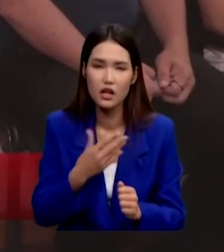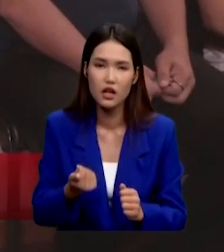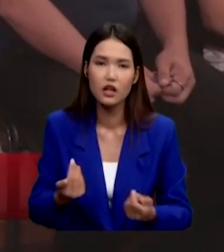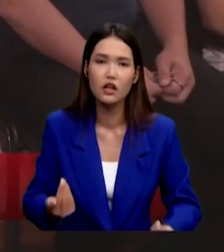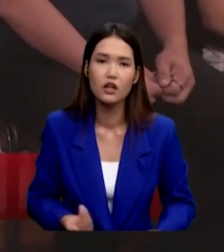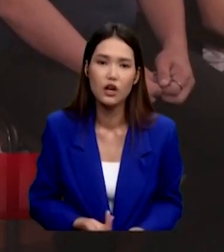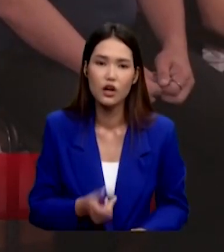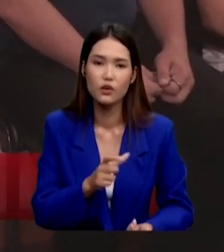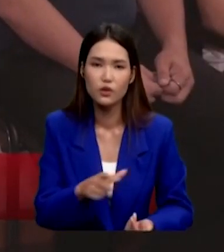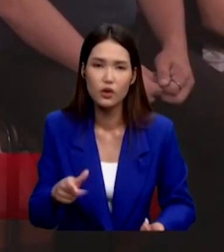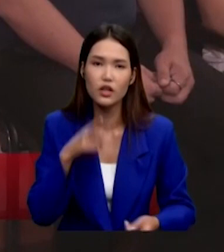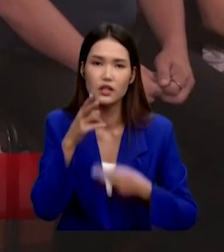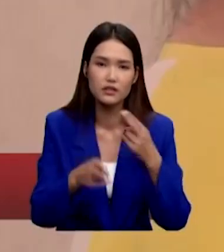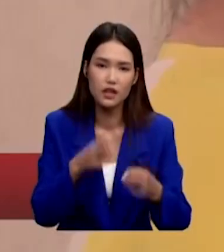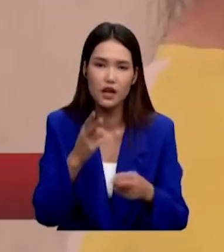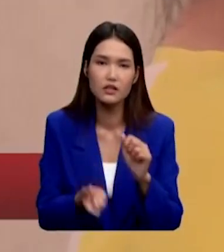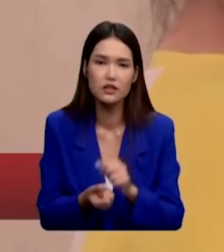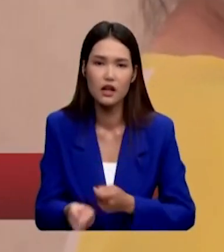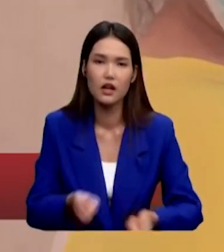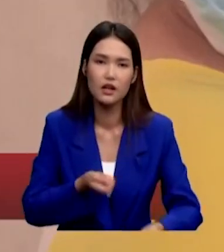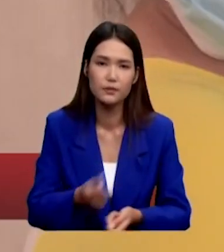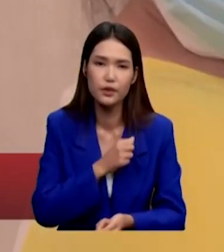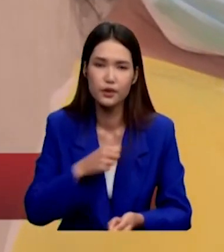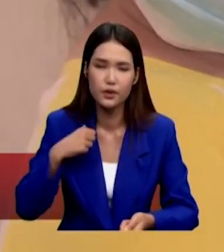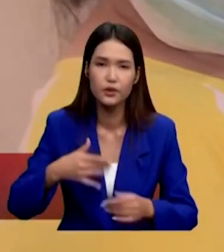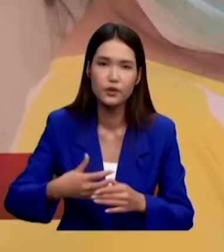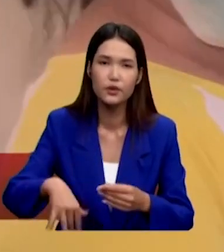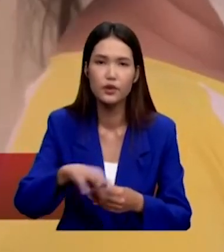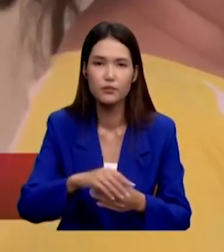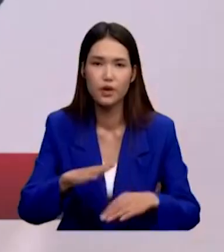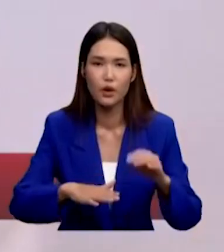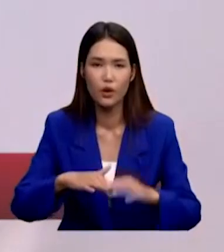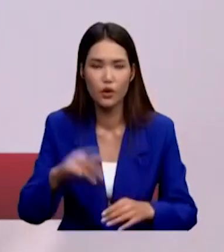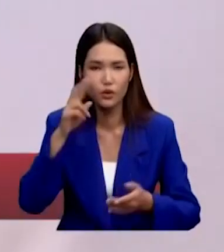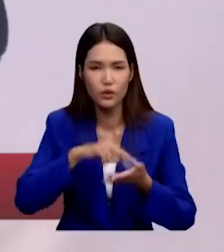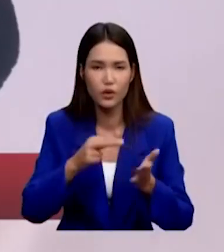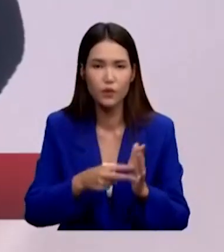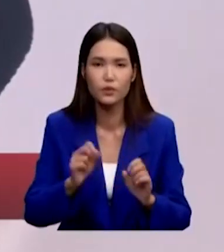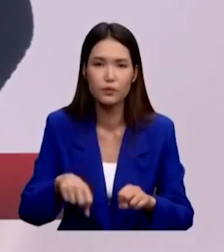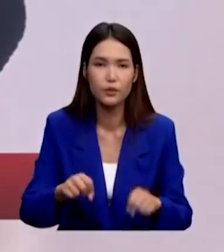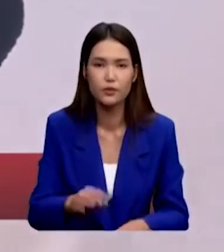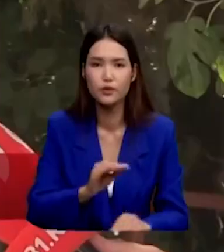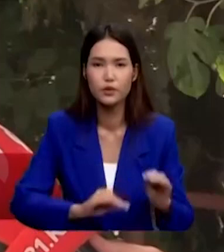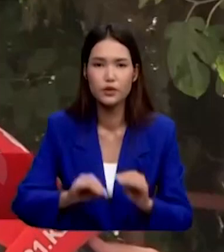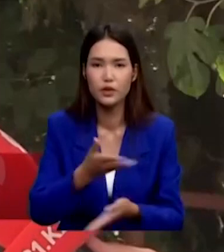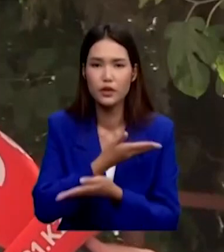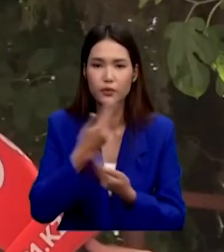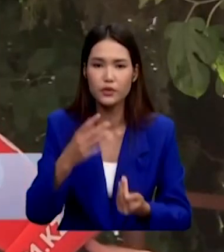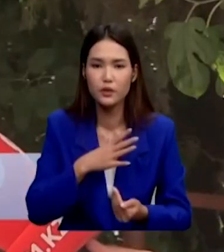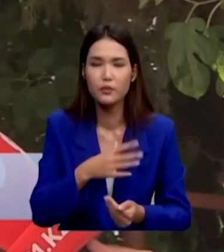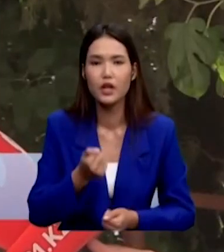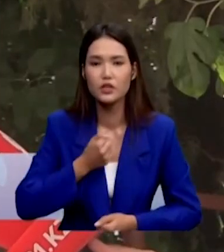басшысының бұл уәжімен наразы топта бас дәрігердің өзі де келіспейді. Олар барлығы қолдан ұйымдастырылып отыр деп пайымдайды. 8 ай болды. Өкінішке